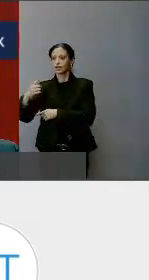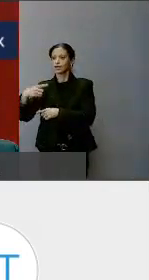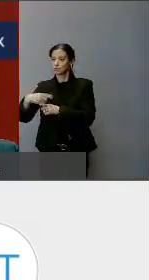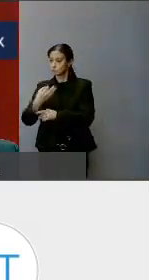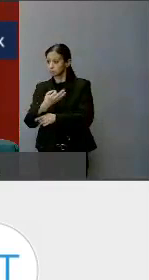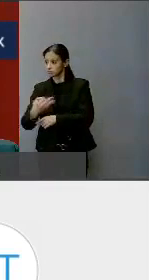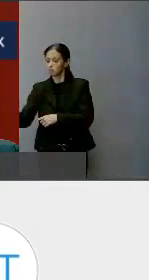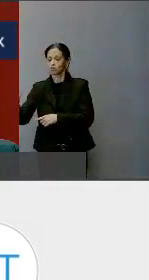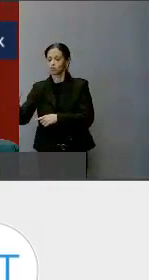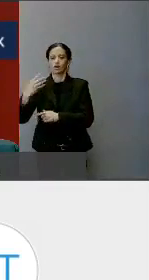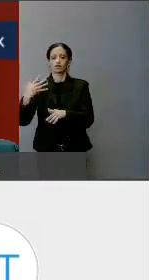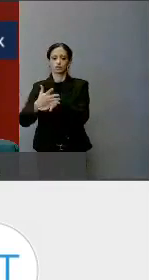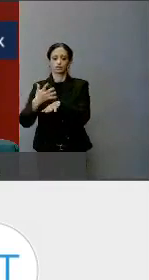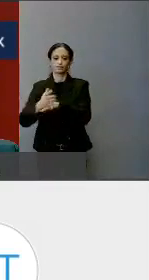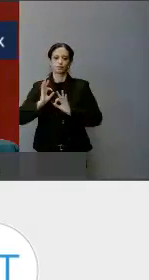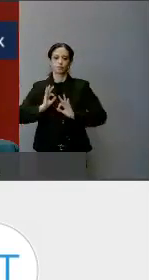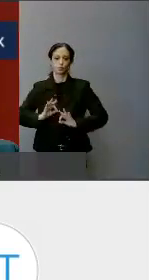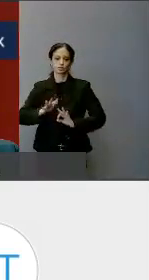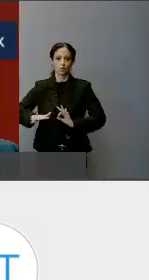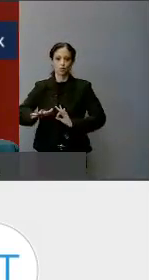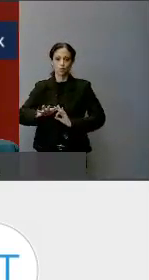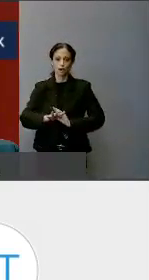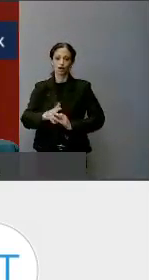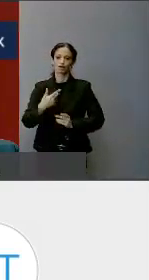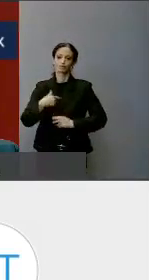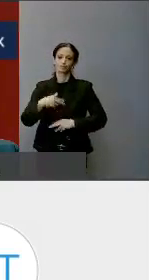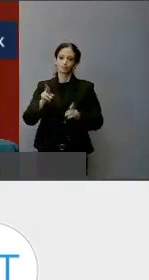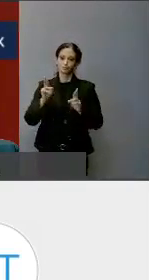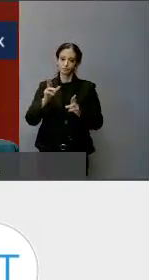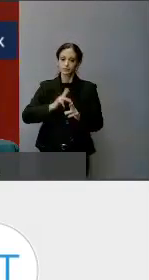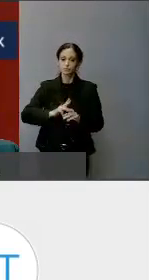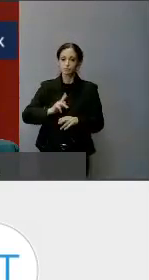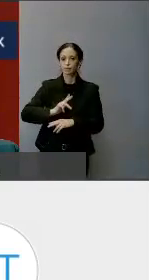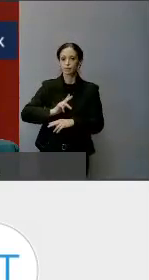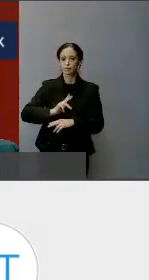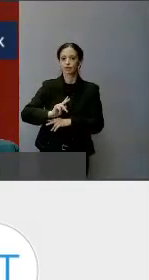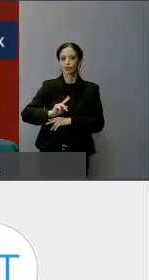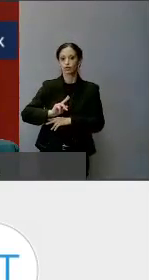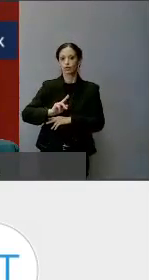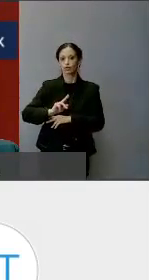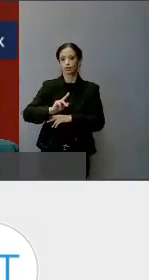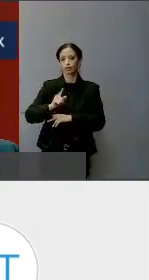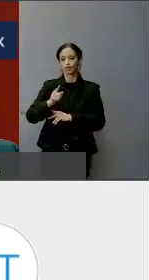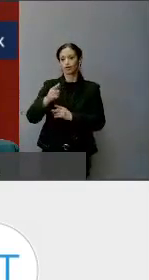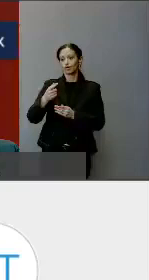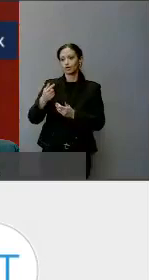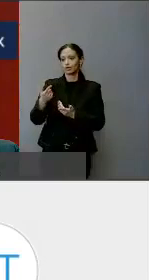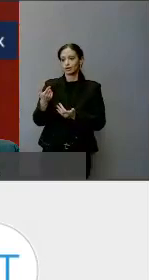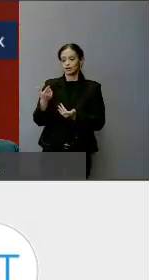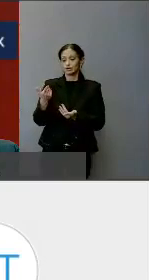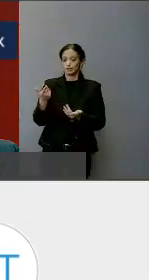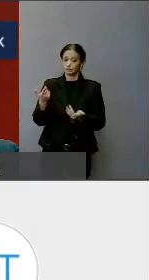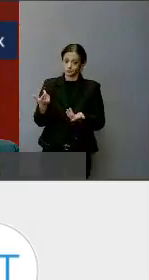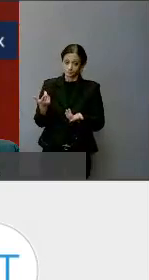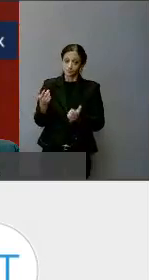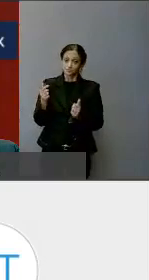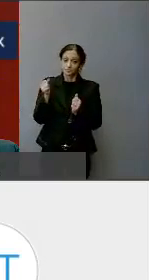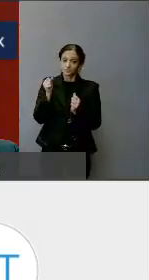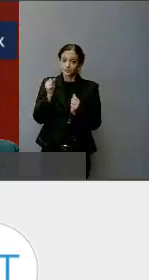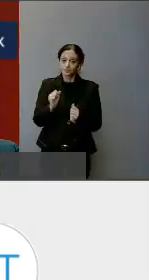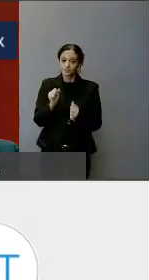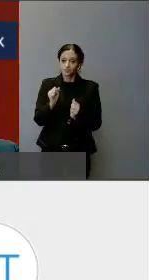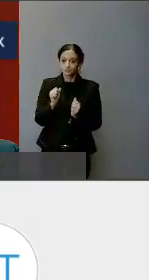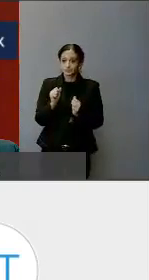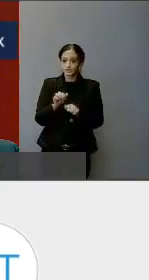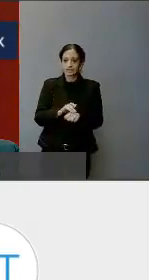locale naturalmente l'auspicio è che sia anche una sensibilizzazione anche da parte nostra